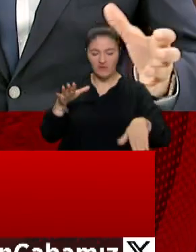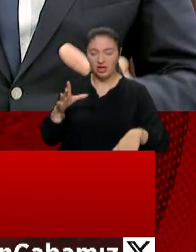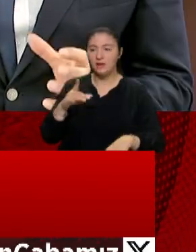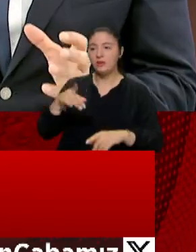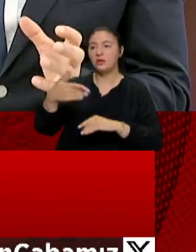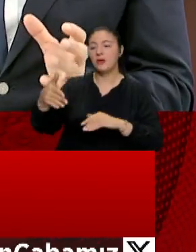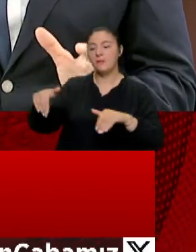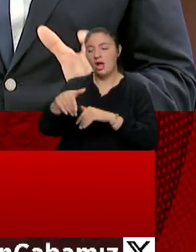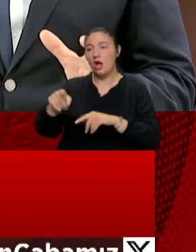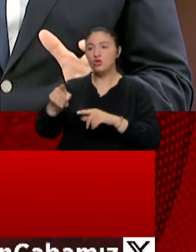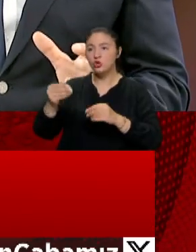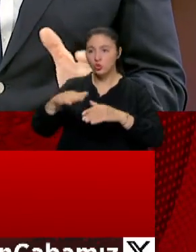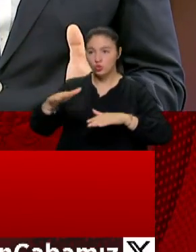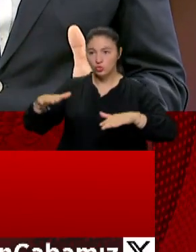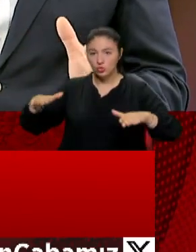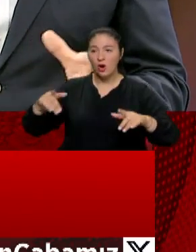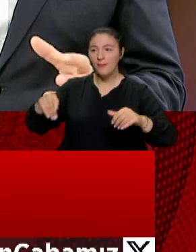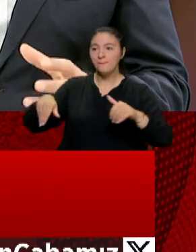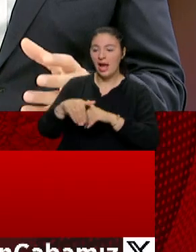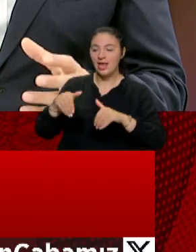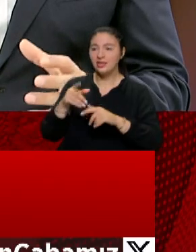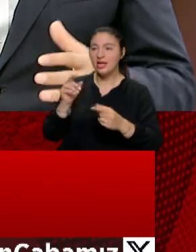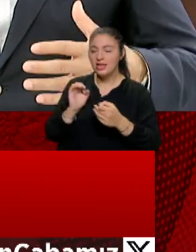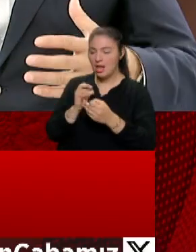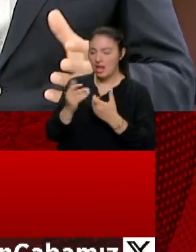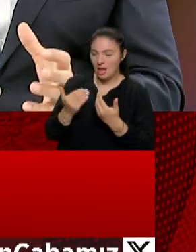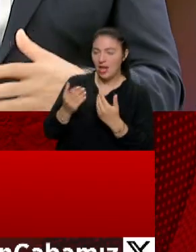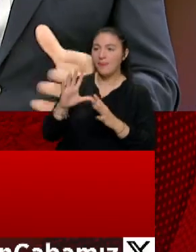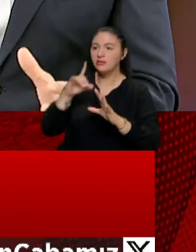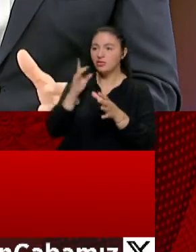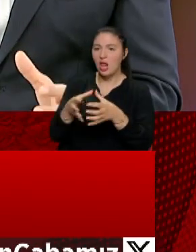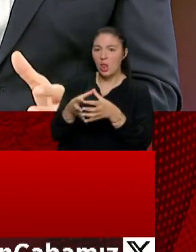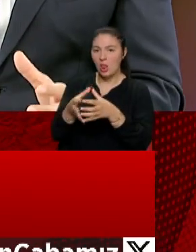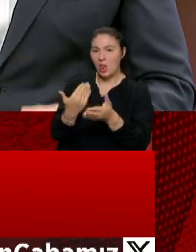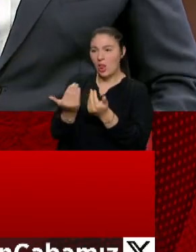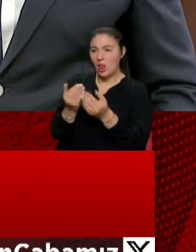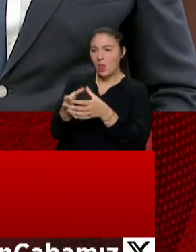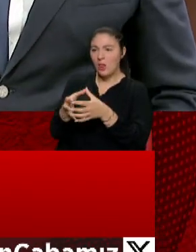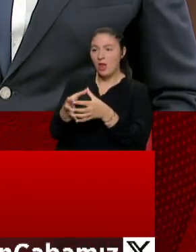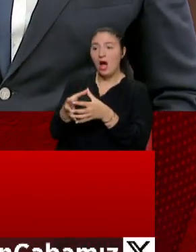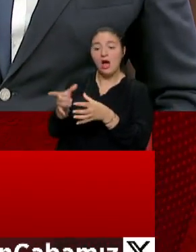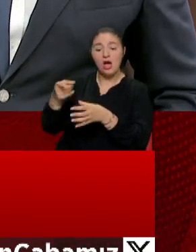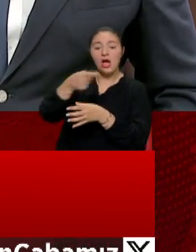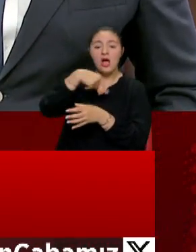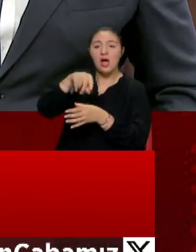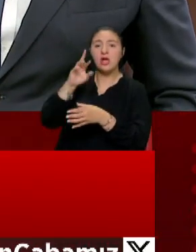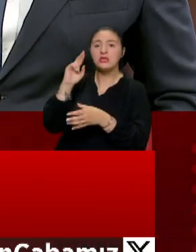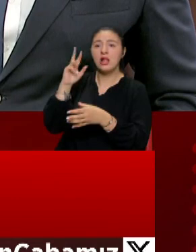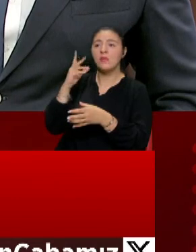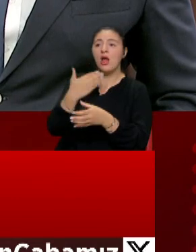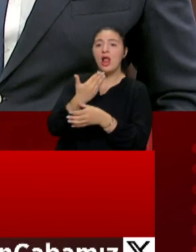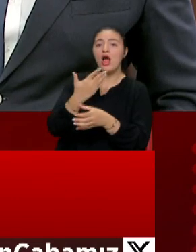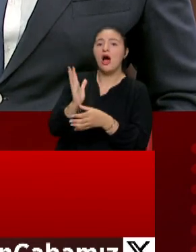başka bir maldır Dolayısıyla Oradaki çocuklar o mahallede iletişime girerken sadece onlarla giriyorlar diğer bölgenin insanlarıyla